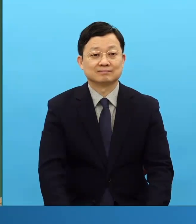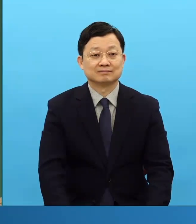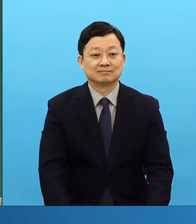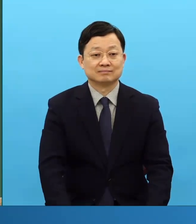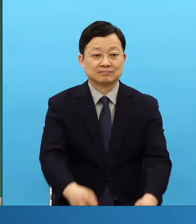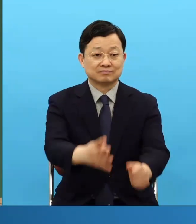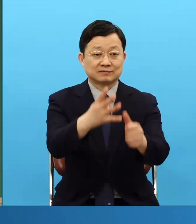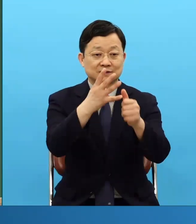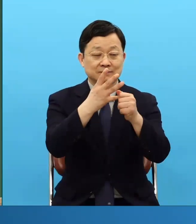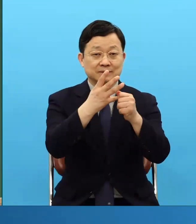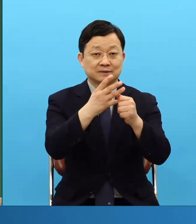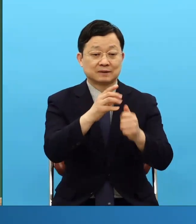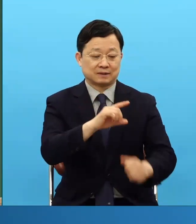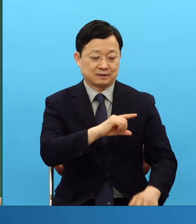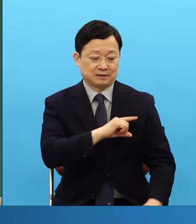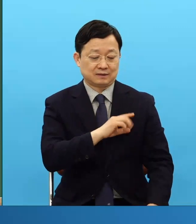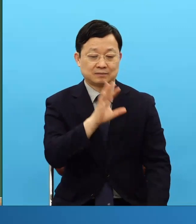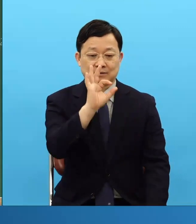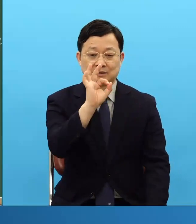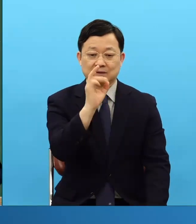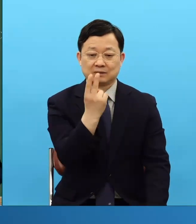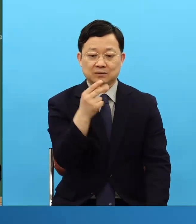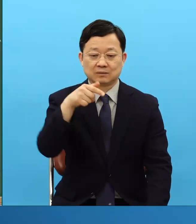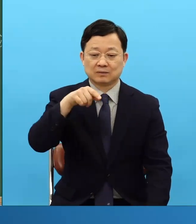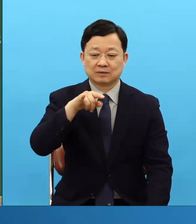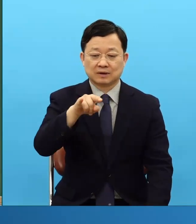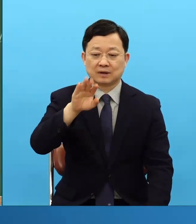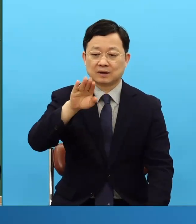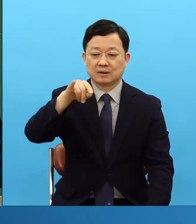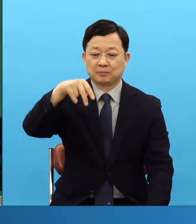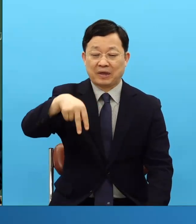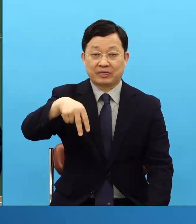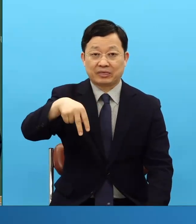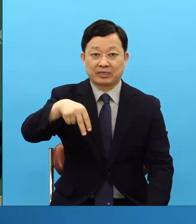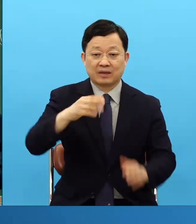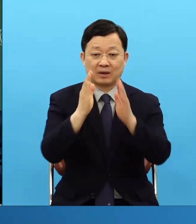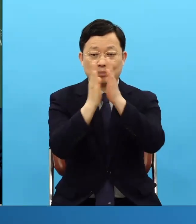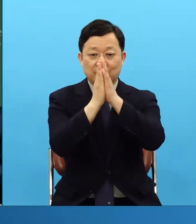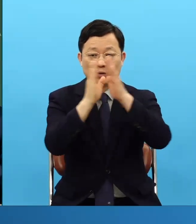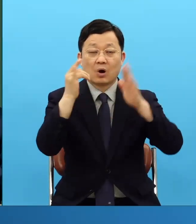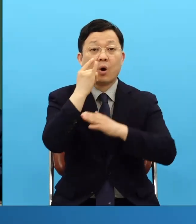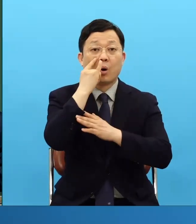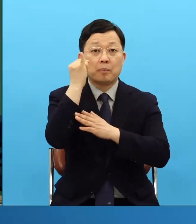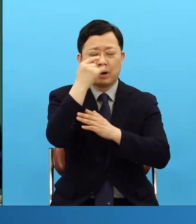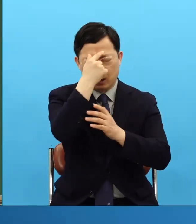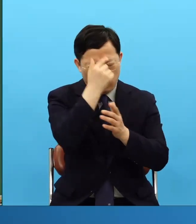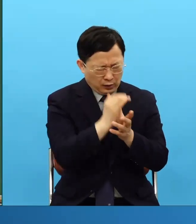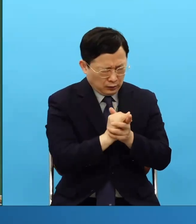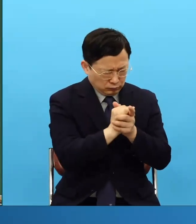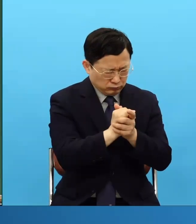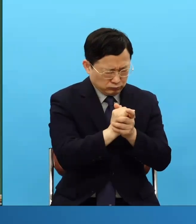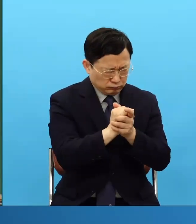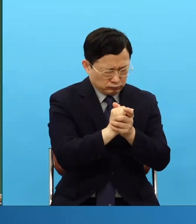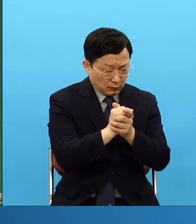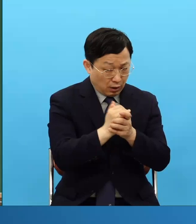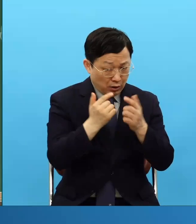요게벳 Jochebed. 정확하게 봤잖아요. She accurately saw. 기도하면 저렇게 됩니다. And when you pray, you become like her.